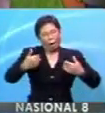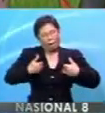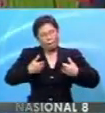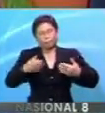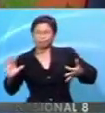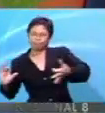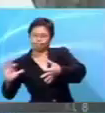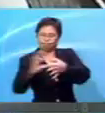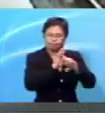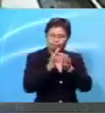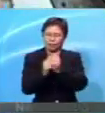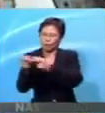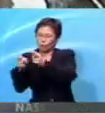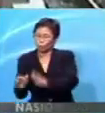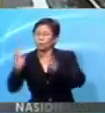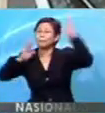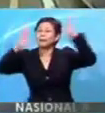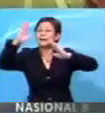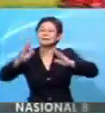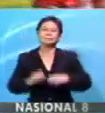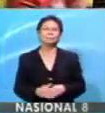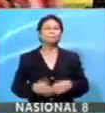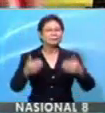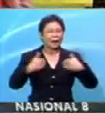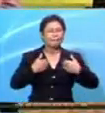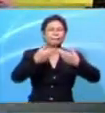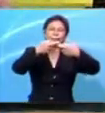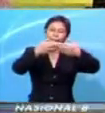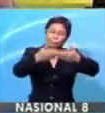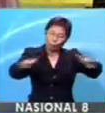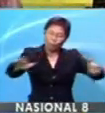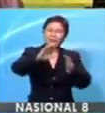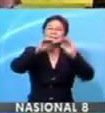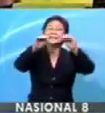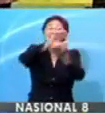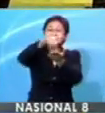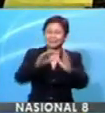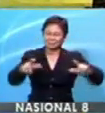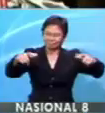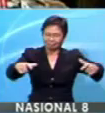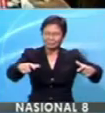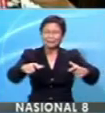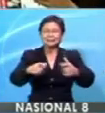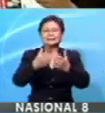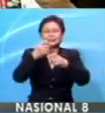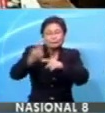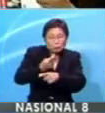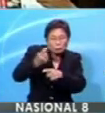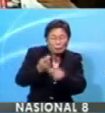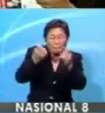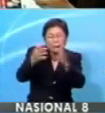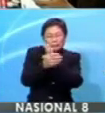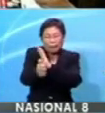usaha sama dengan Usahawan tempatan dengan pembukaan peaching cer dapat mencungkil Lebih ramai